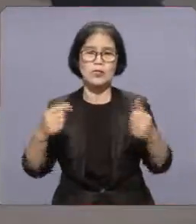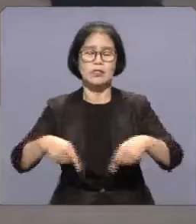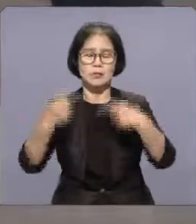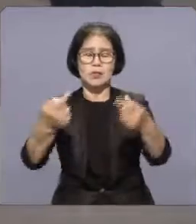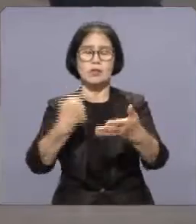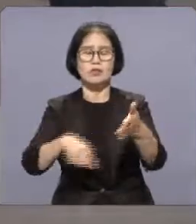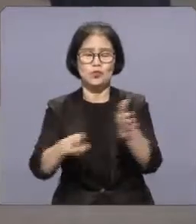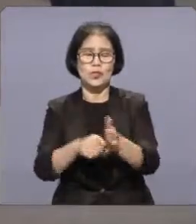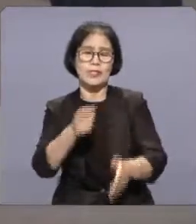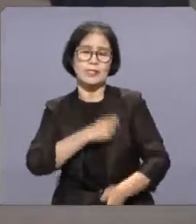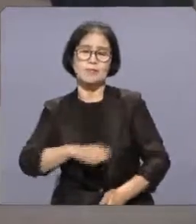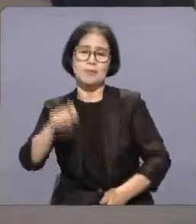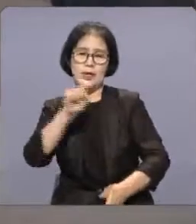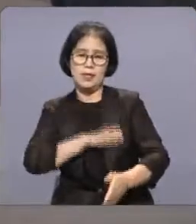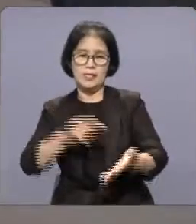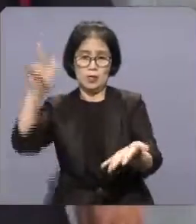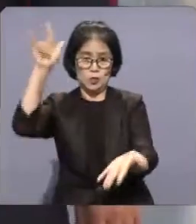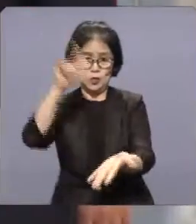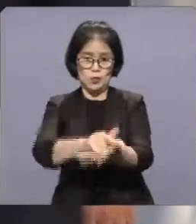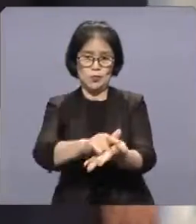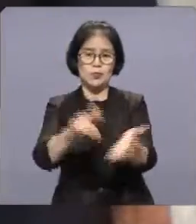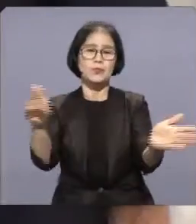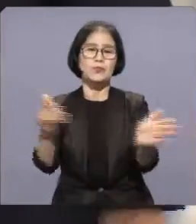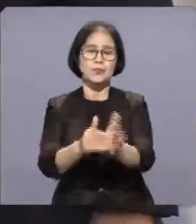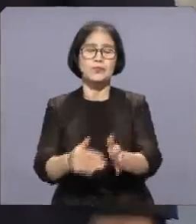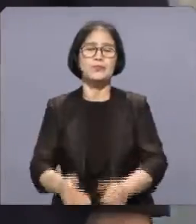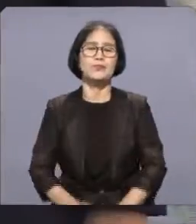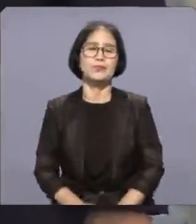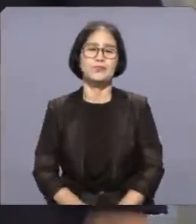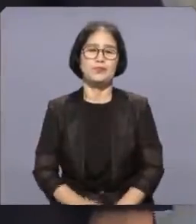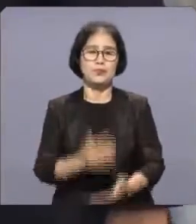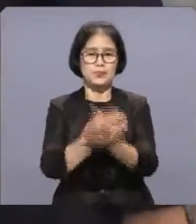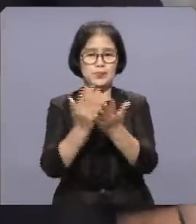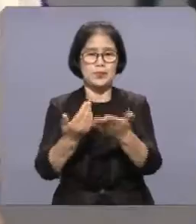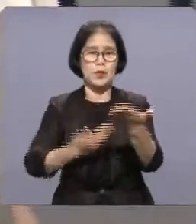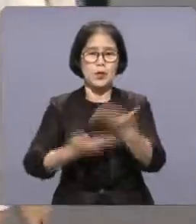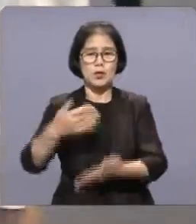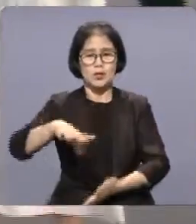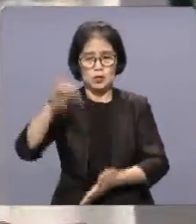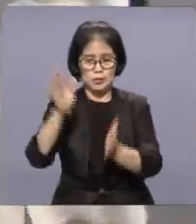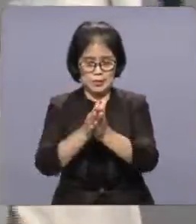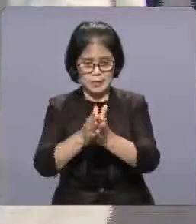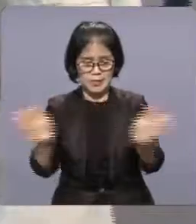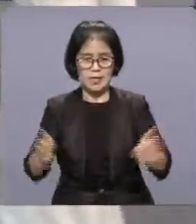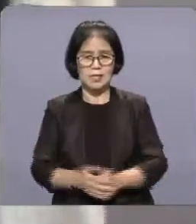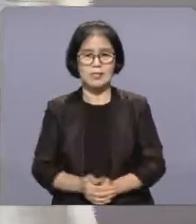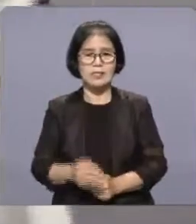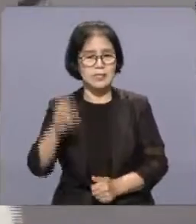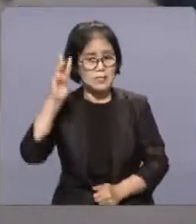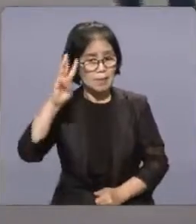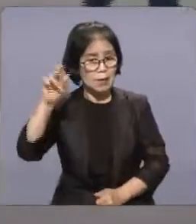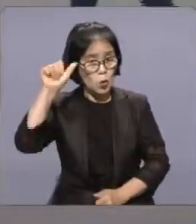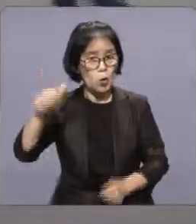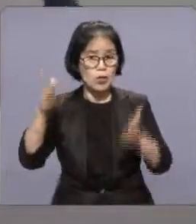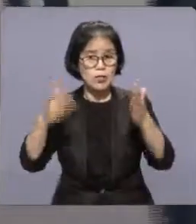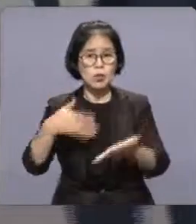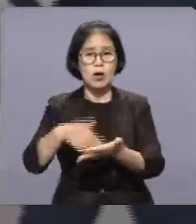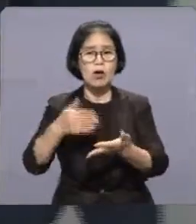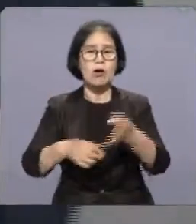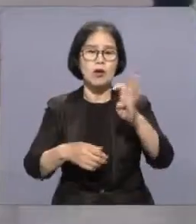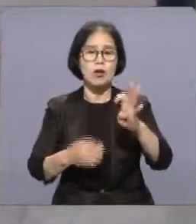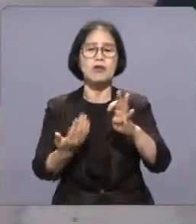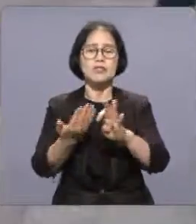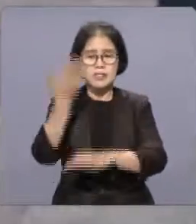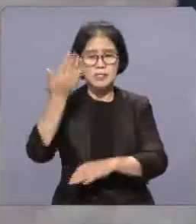위해 스페인 마드리드에 도착했습니다. 다자외교 첫 발을 뗀 걸로 3박 5일간 14건 이상의